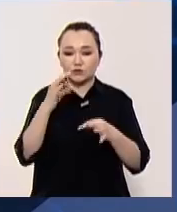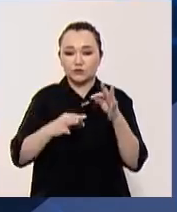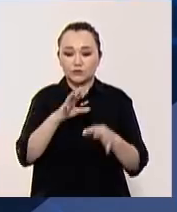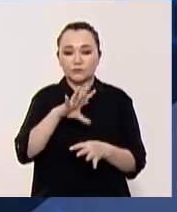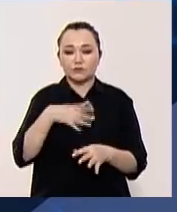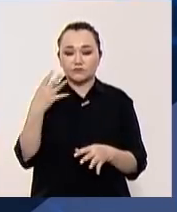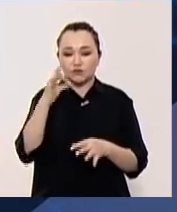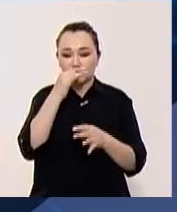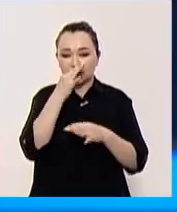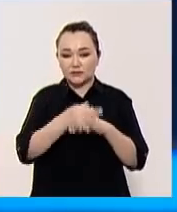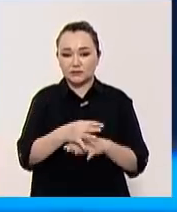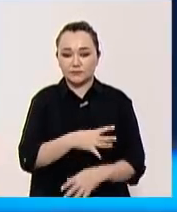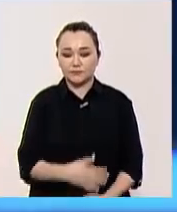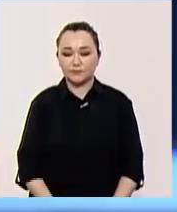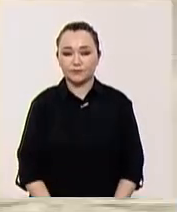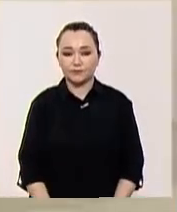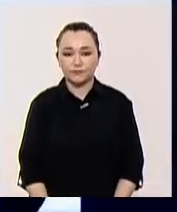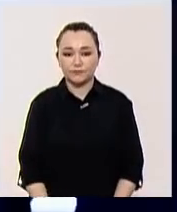туралы хабарлады.